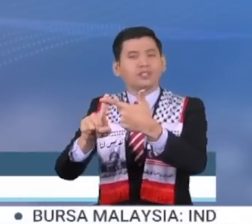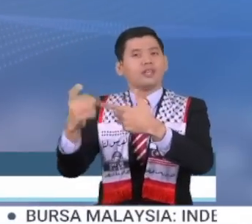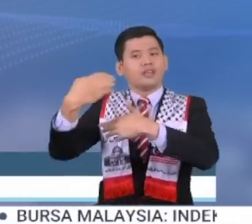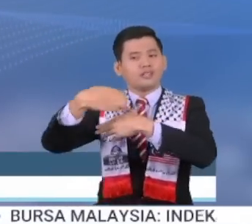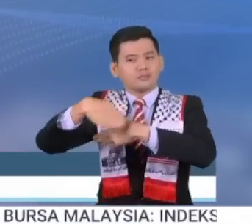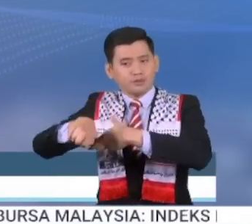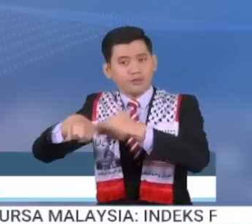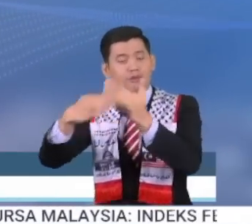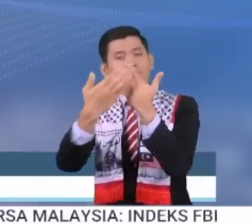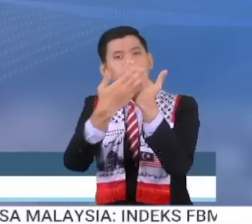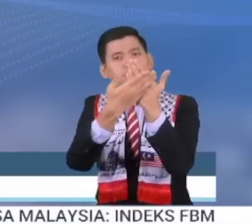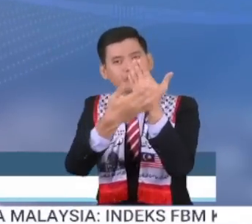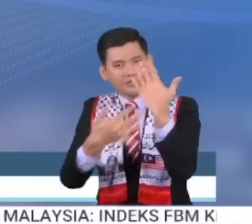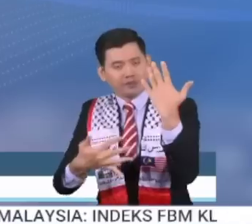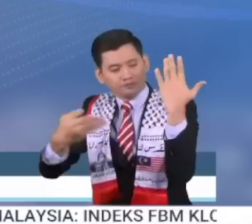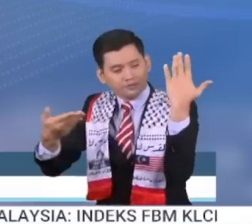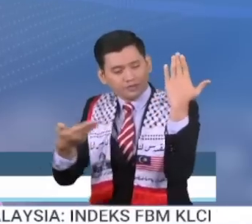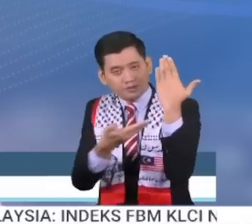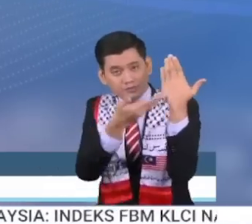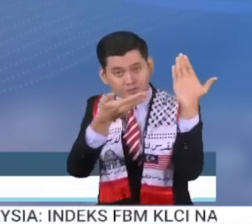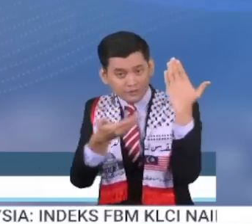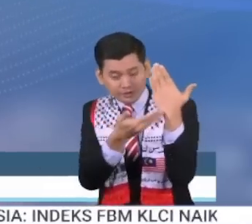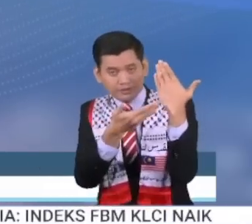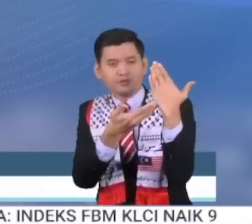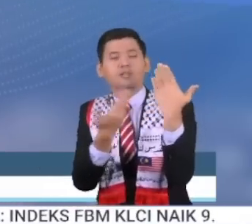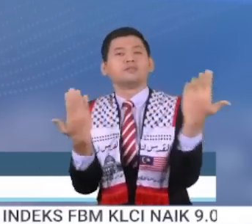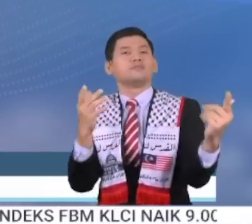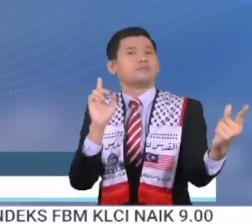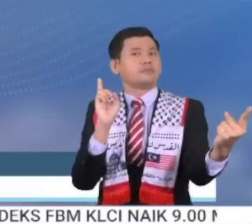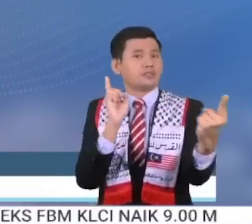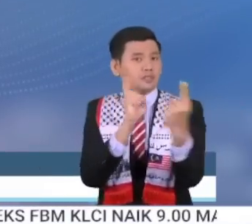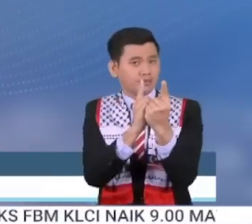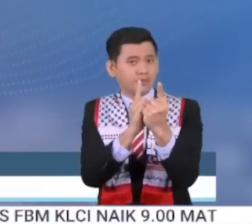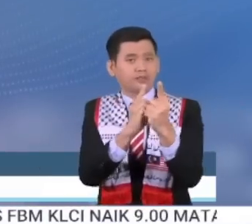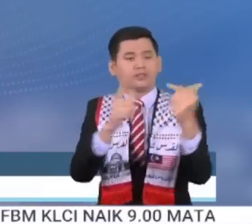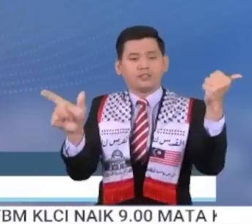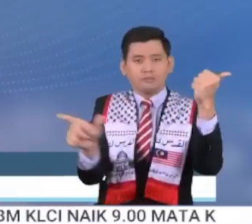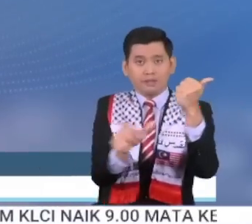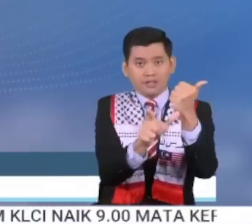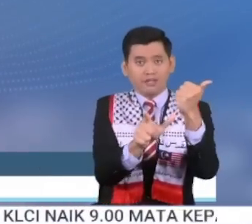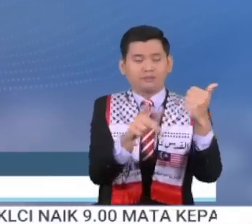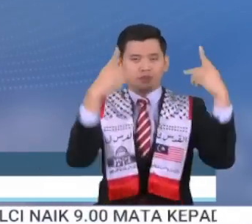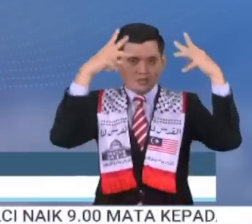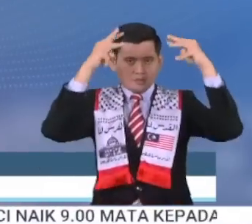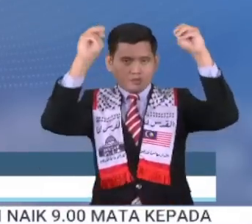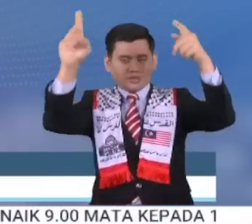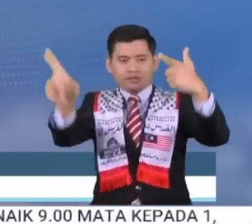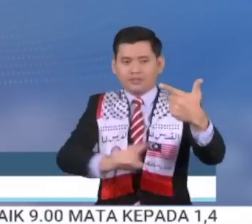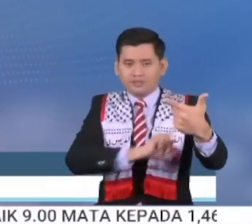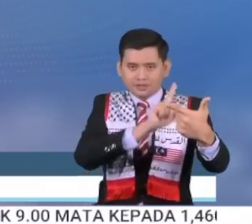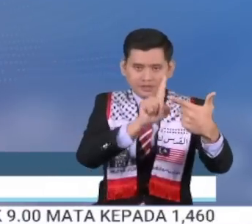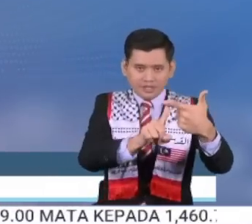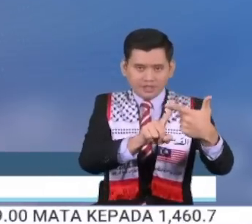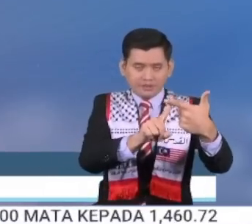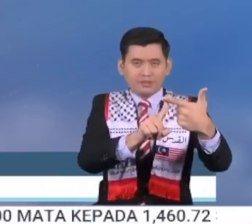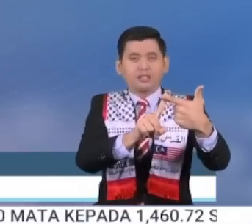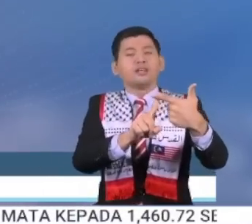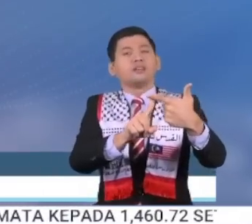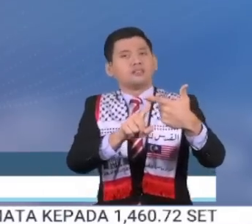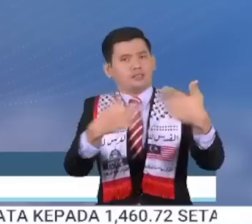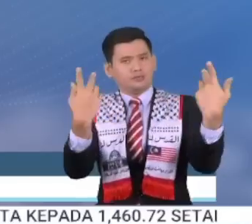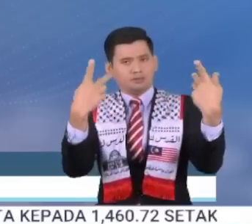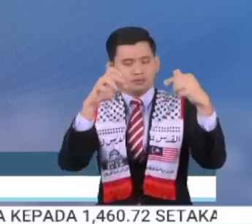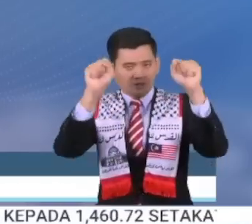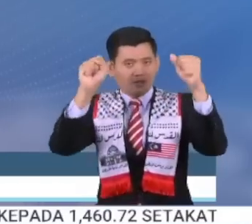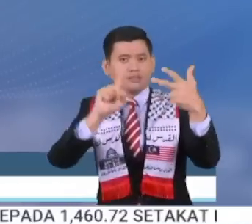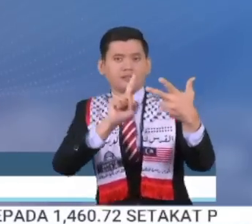sawit. Persetujuan itu dicapai dalam pertemuan dua hala antara Timbalan Perdana Menteri Dato' Sri Fadilah Yusof dengan Naib Premier Liu Guozhong serta